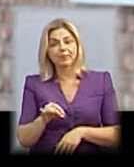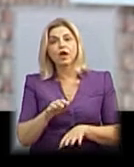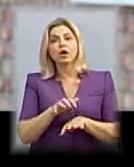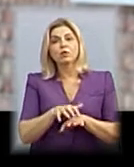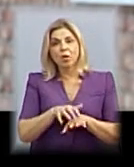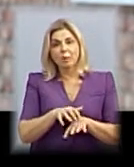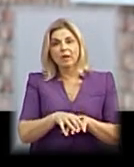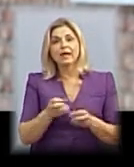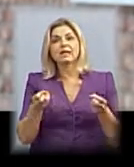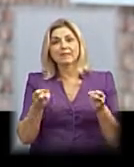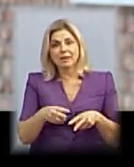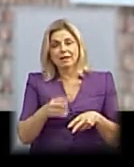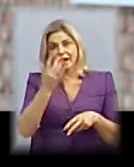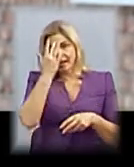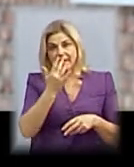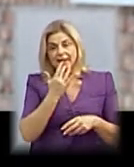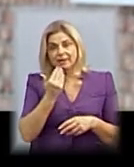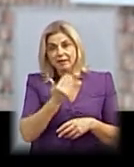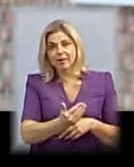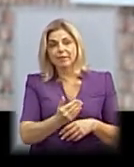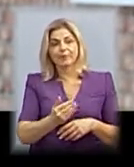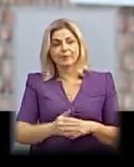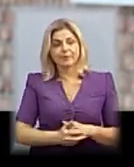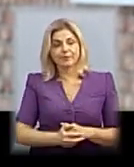черевики з високим берцем літні,